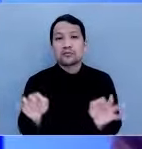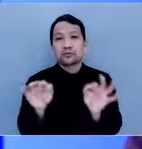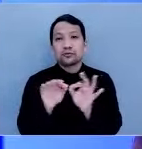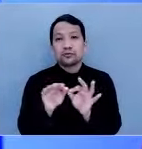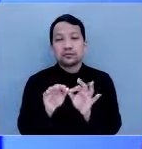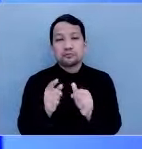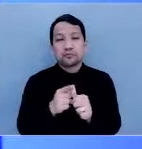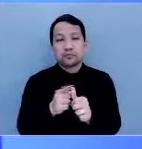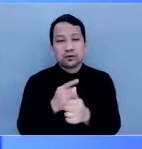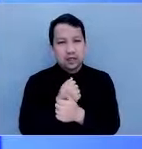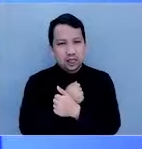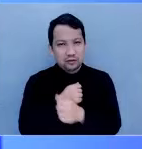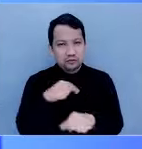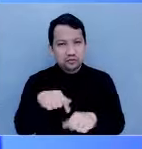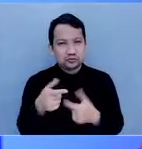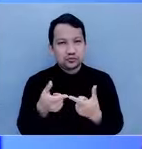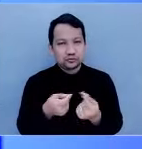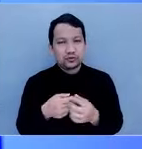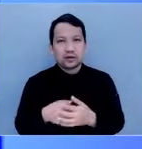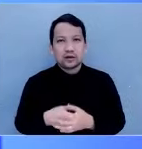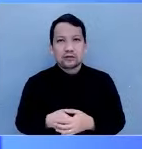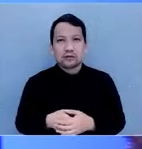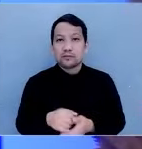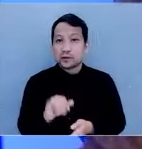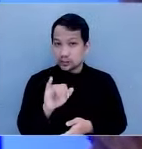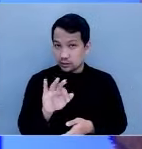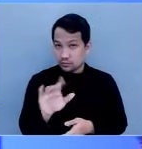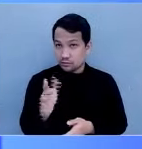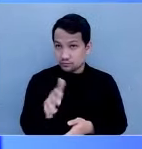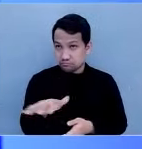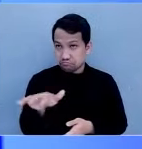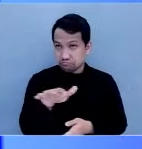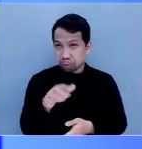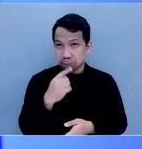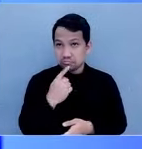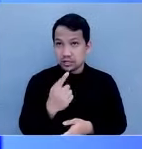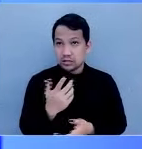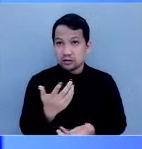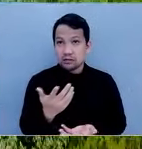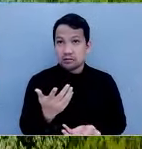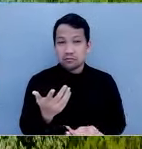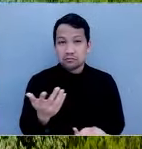yung ginagawa mo. Eh. Mm-hmm. So kapag kahit nasabihin mo na yung